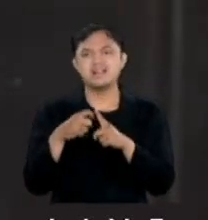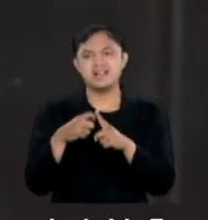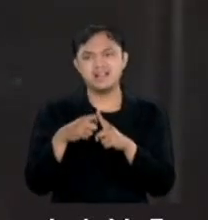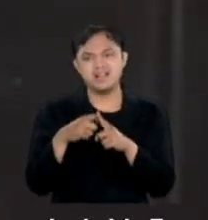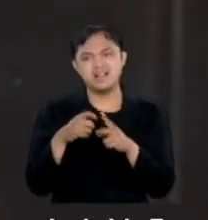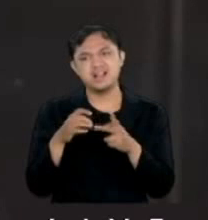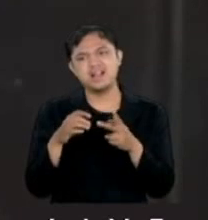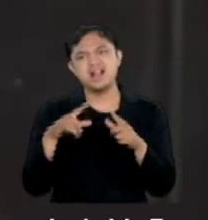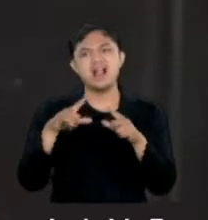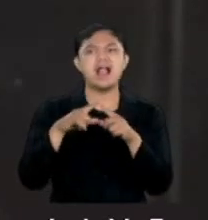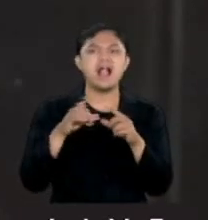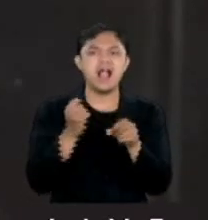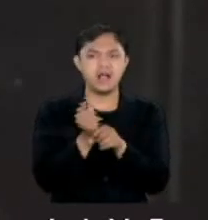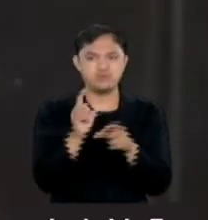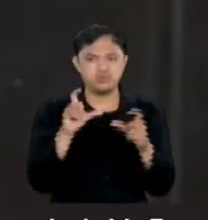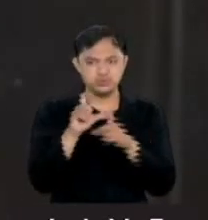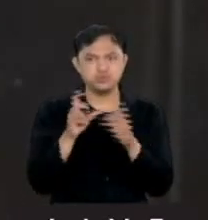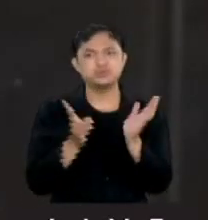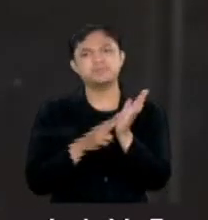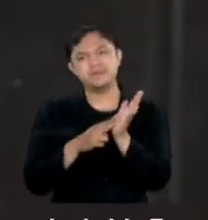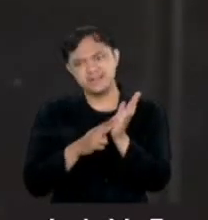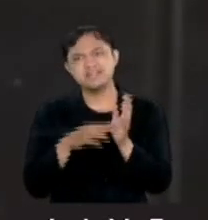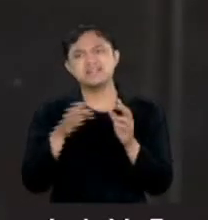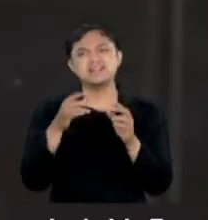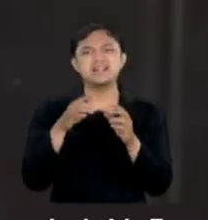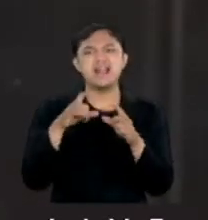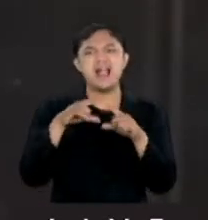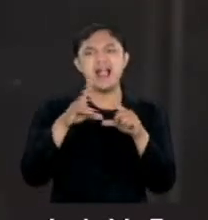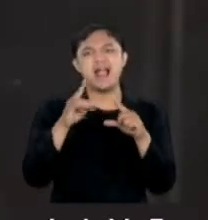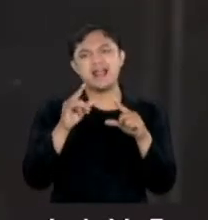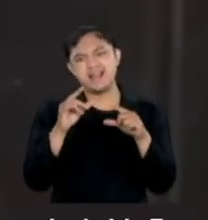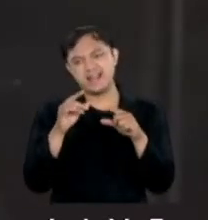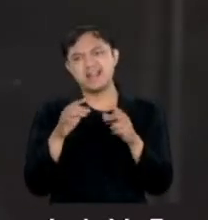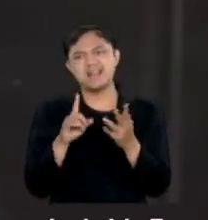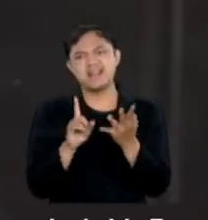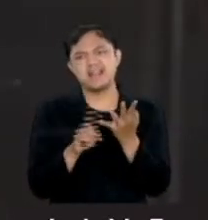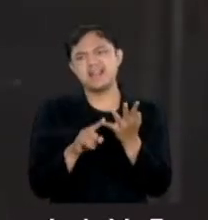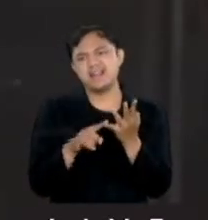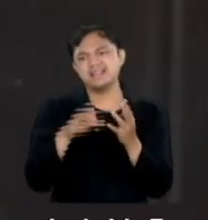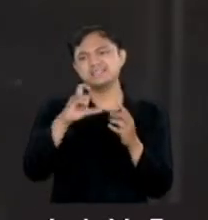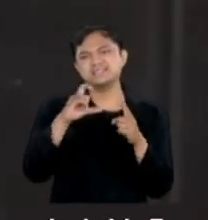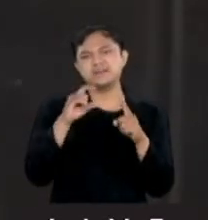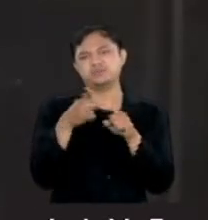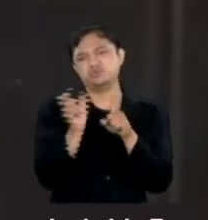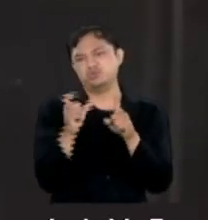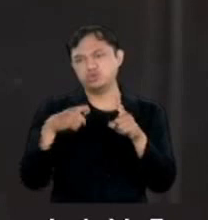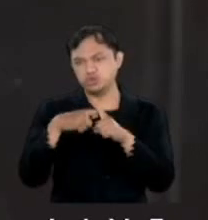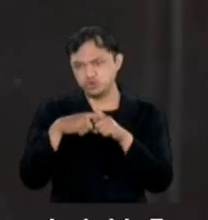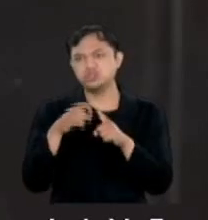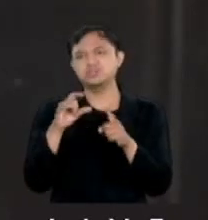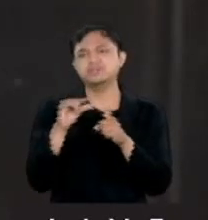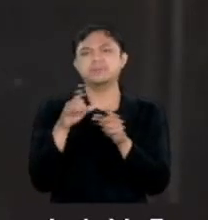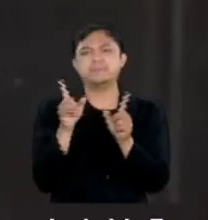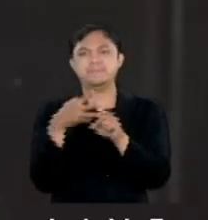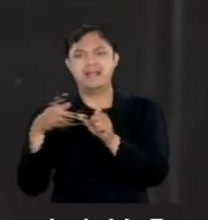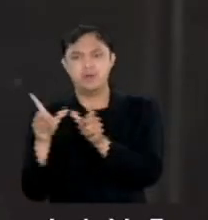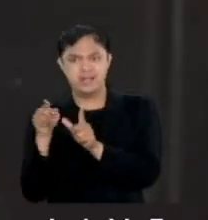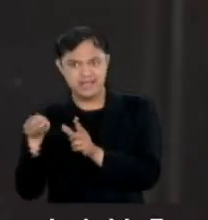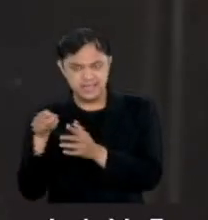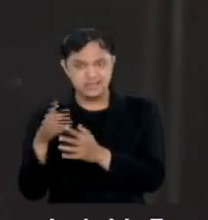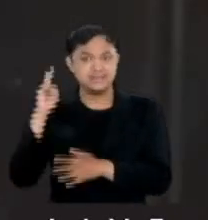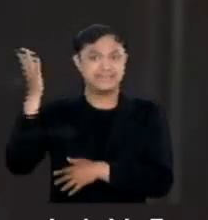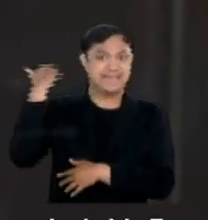Cuk Putranto, dan Arif Rahman. Sidang dengan terdakwa Hendra Kurniawan dan Agus Nurpatria sudah dimulai sejak pukul 10 tadi di ruang sidang